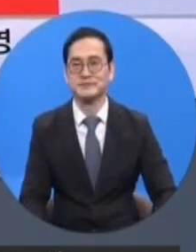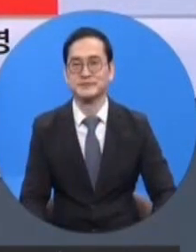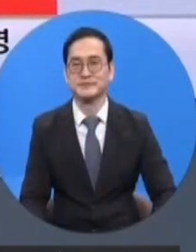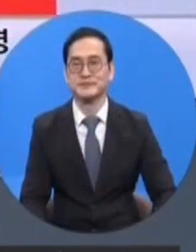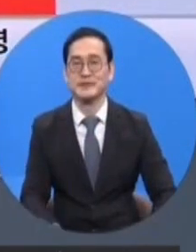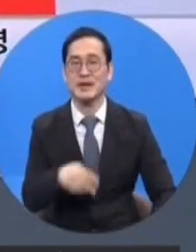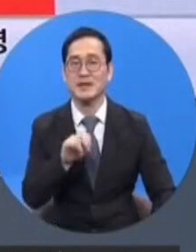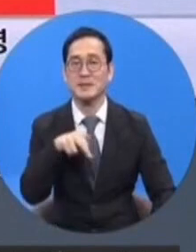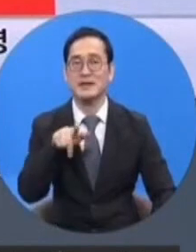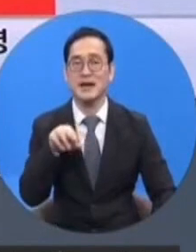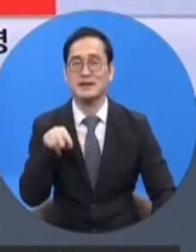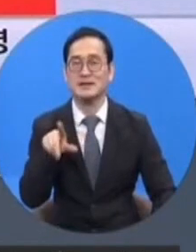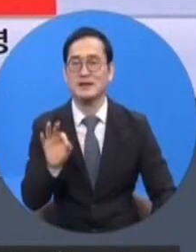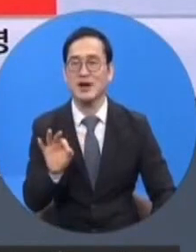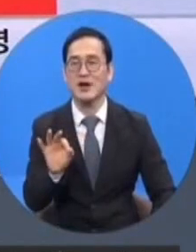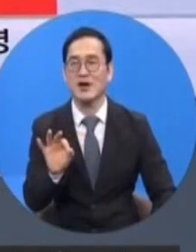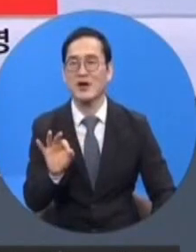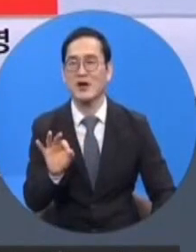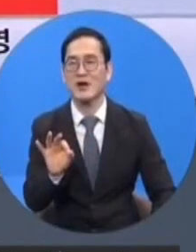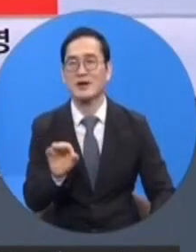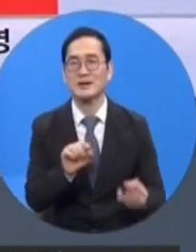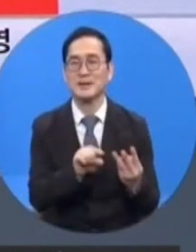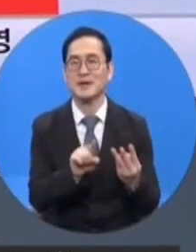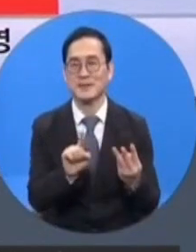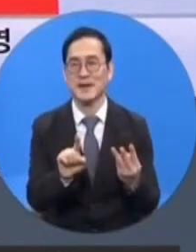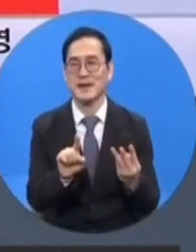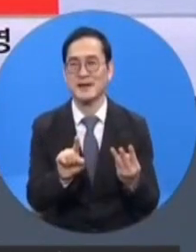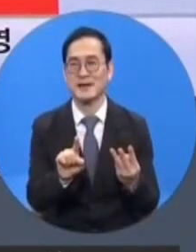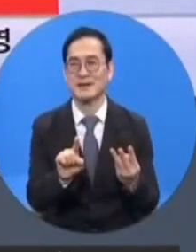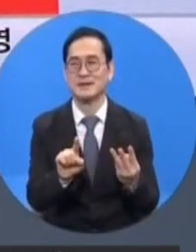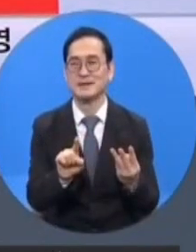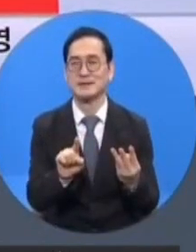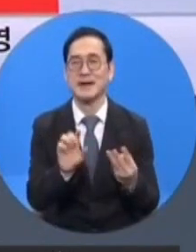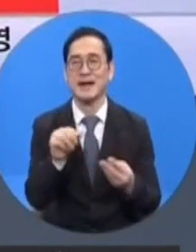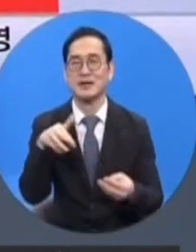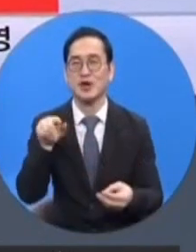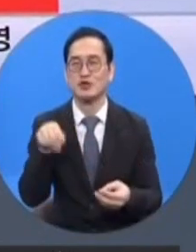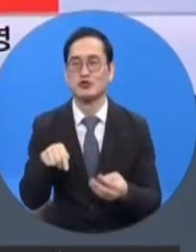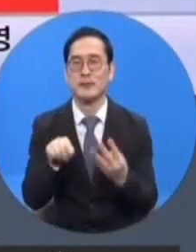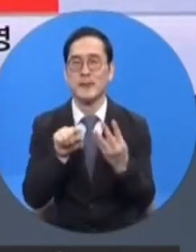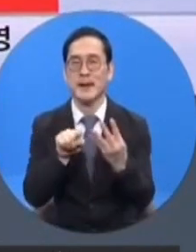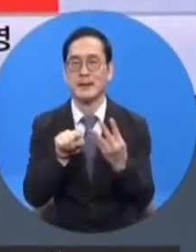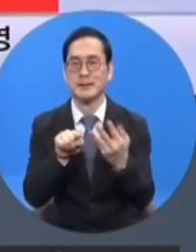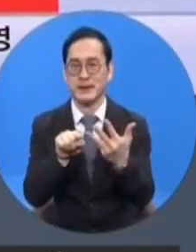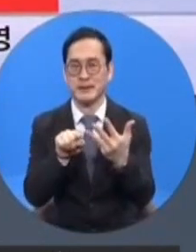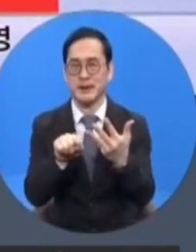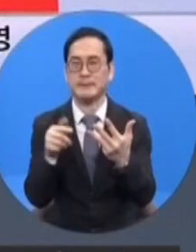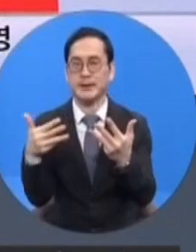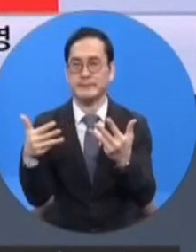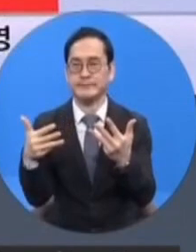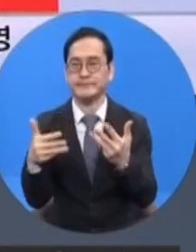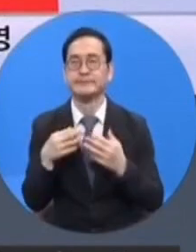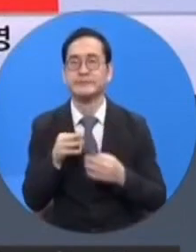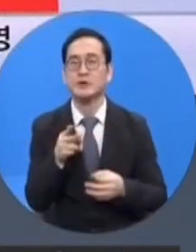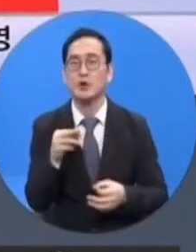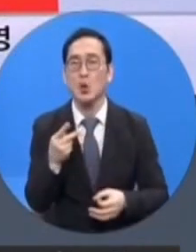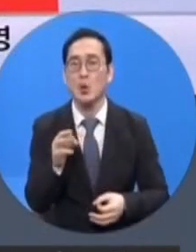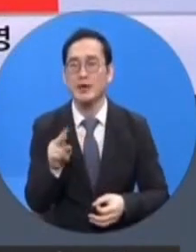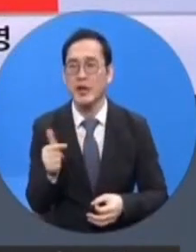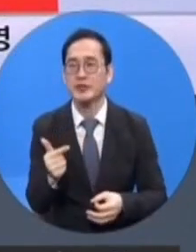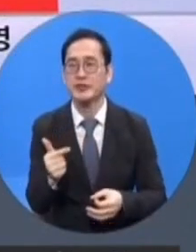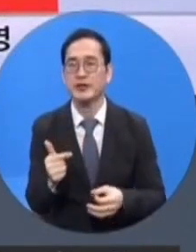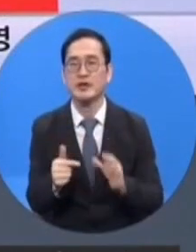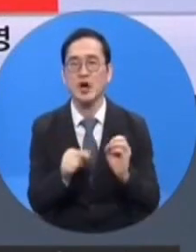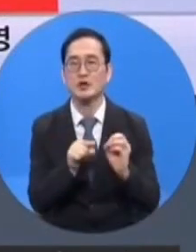그리고 심상정 후보는 이 여론조사에서 3.1, 그리고 안철수 8.8, 김동연 0.9, 의외의